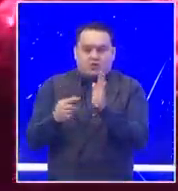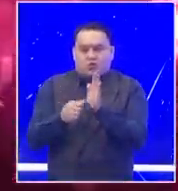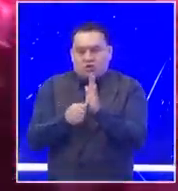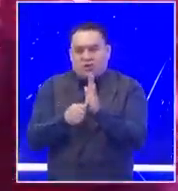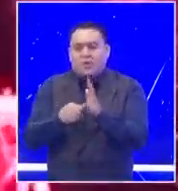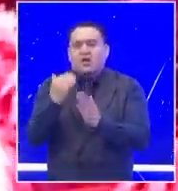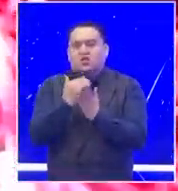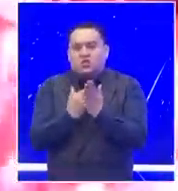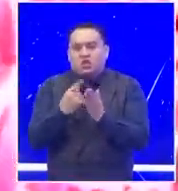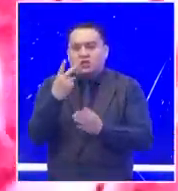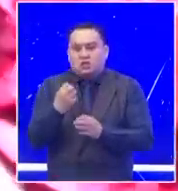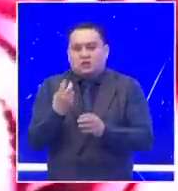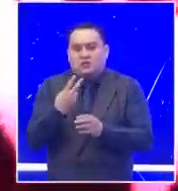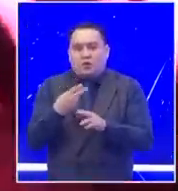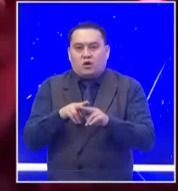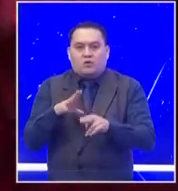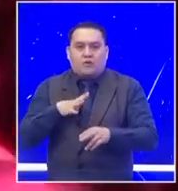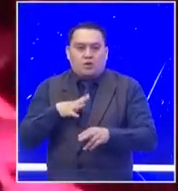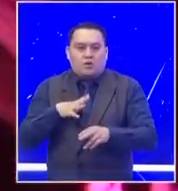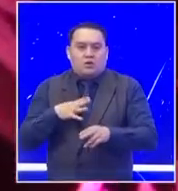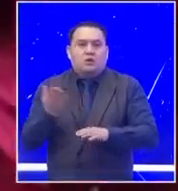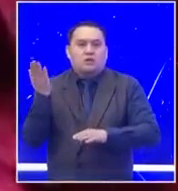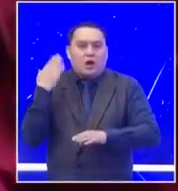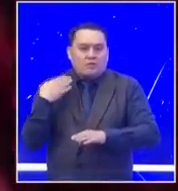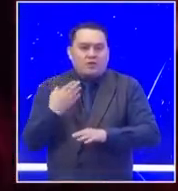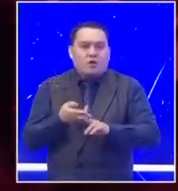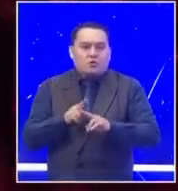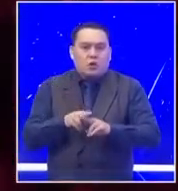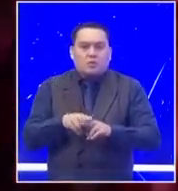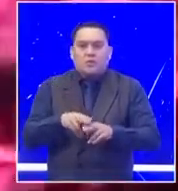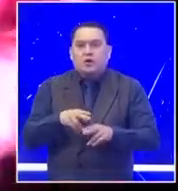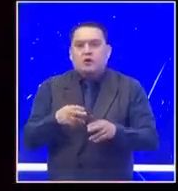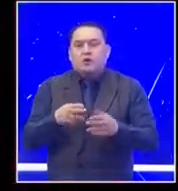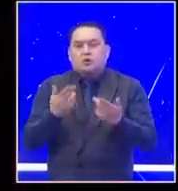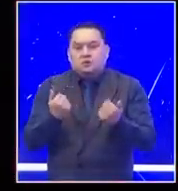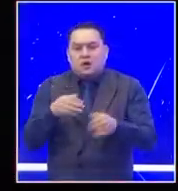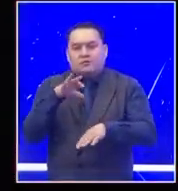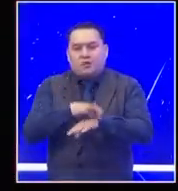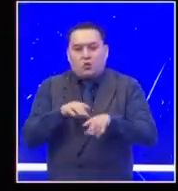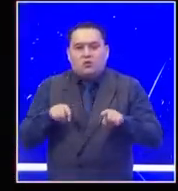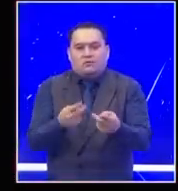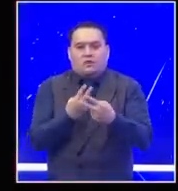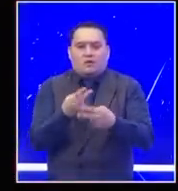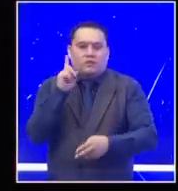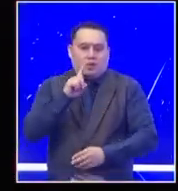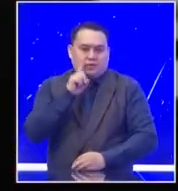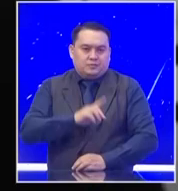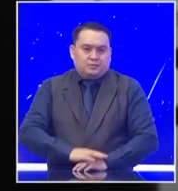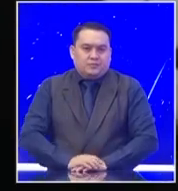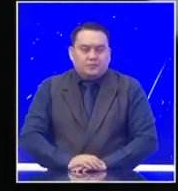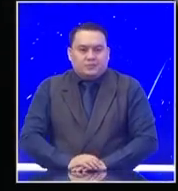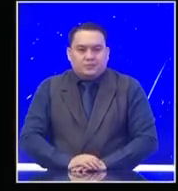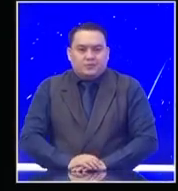296, части 4 Уголовного кодекса Республики Казахстан. Подозреваемый, давший признательные показания, водворен в изолятор временного